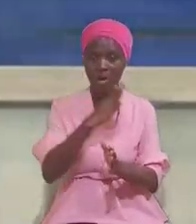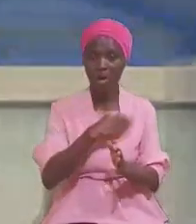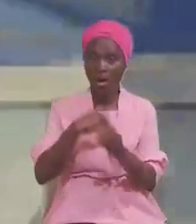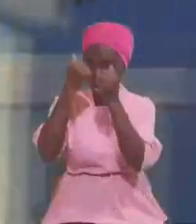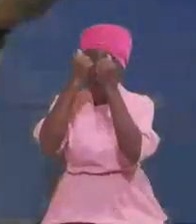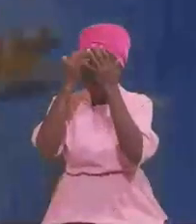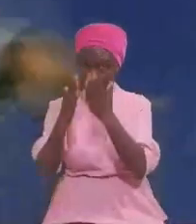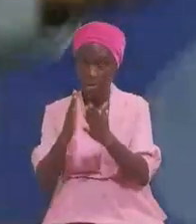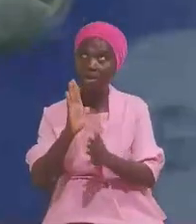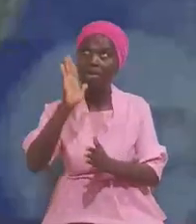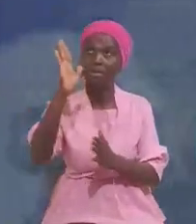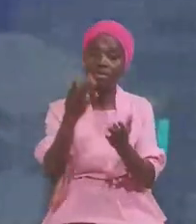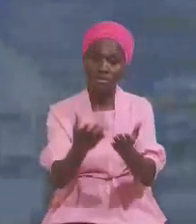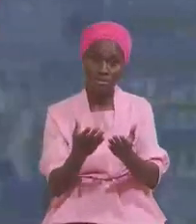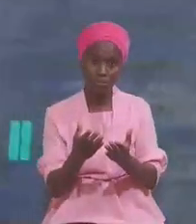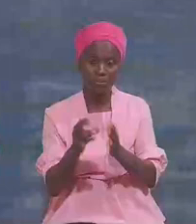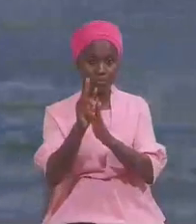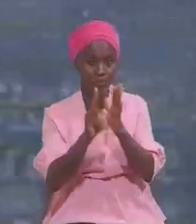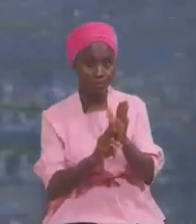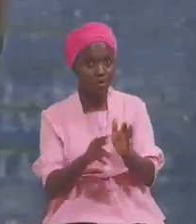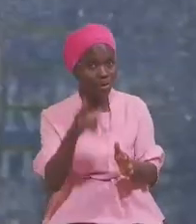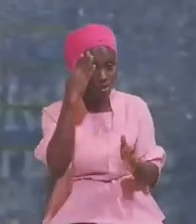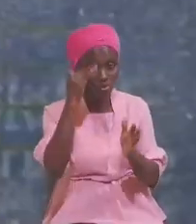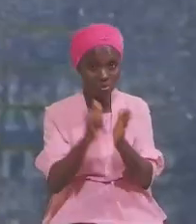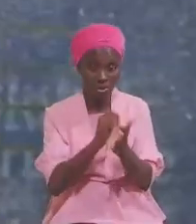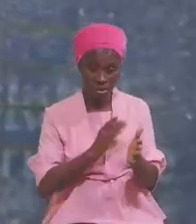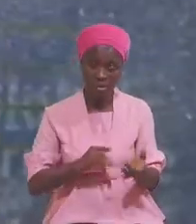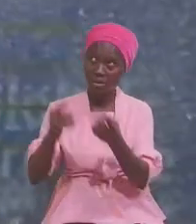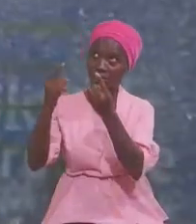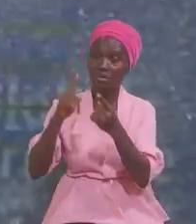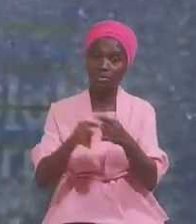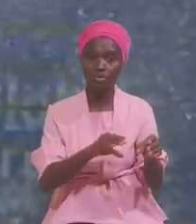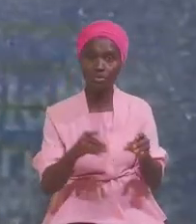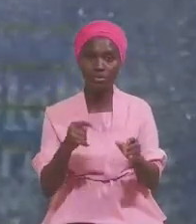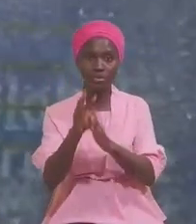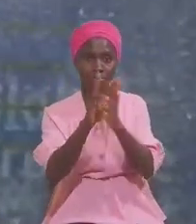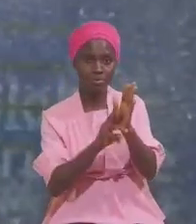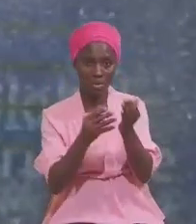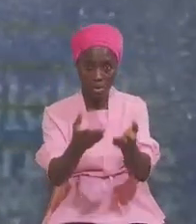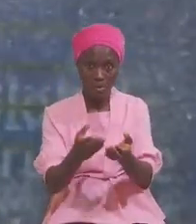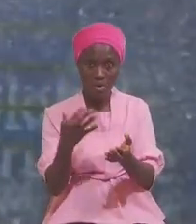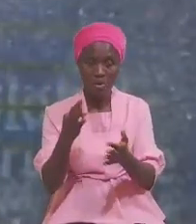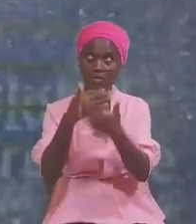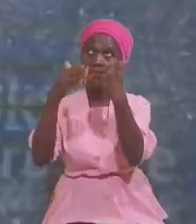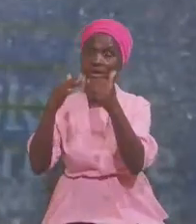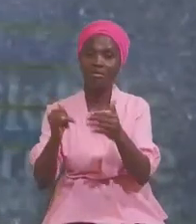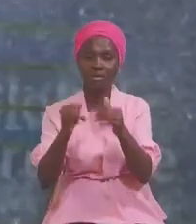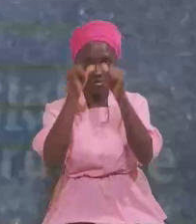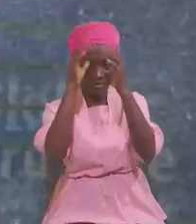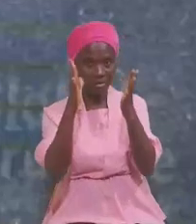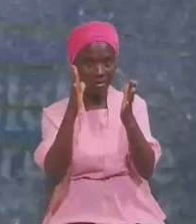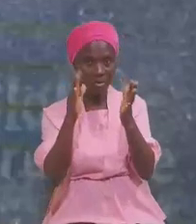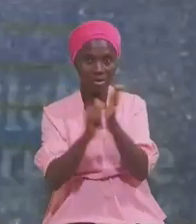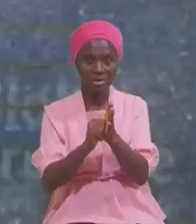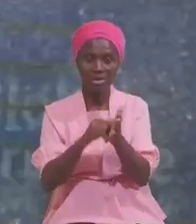venu faire la volonté du Père Céleste. Je fais toujours sa volonté. Et puis il